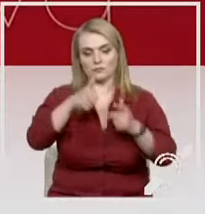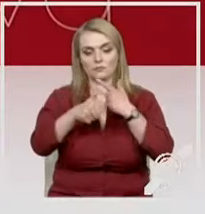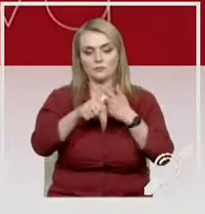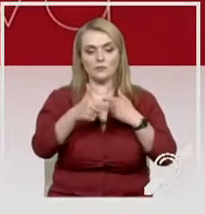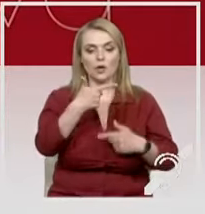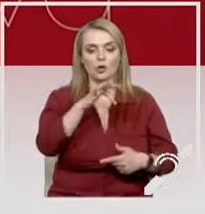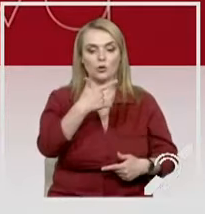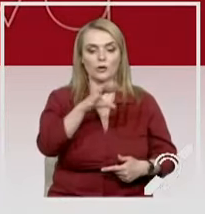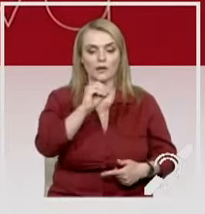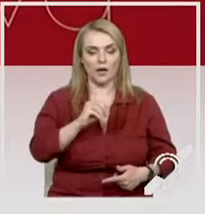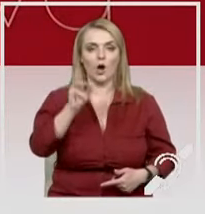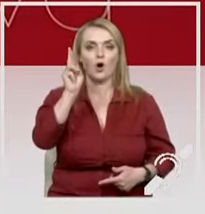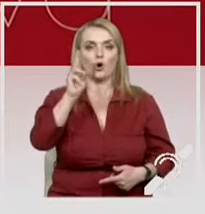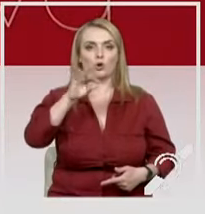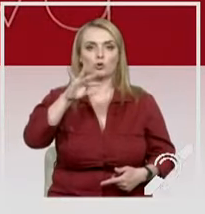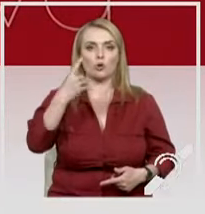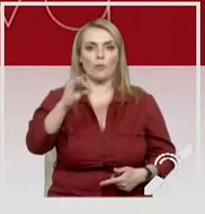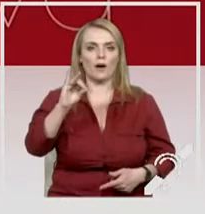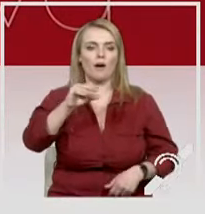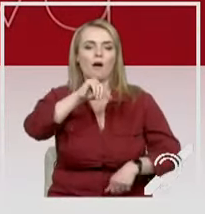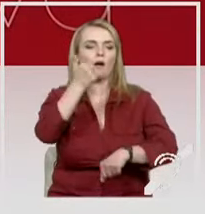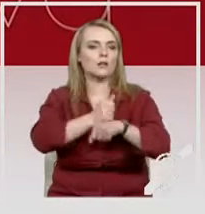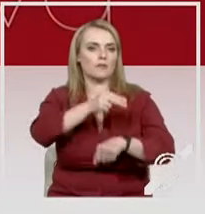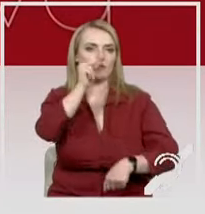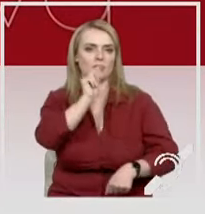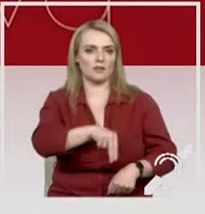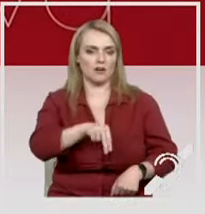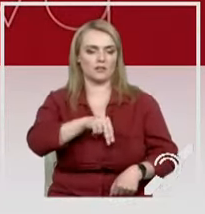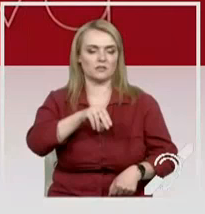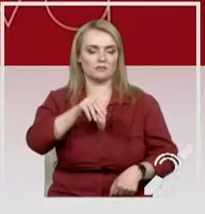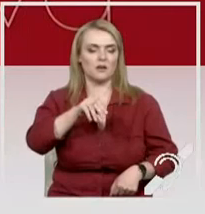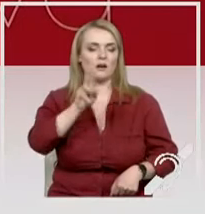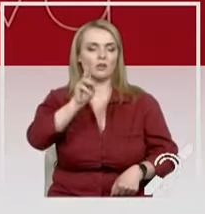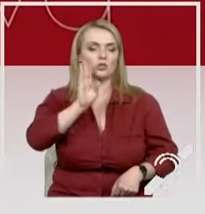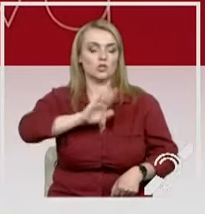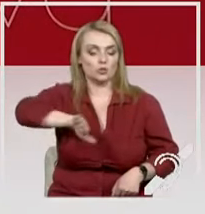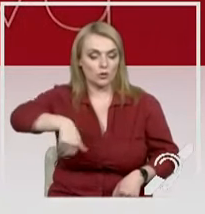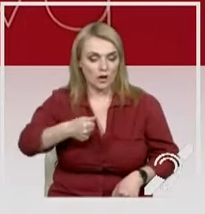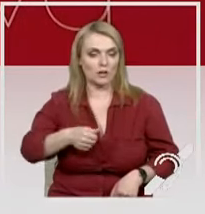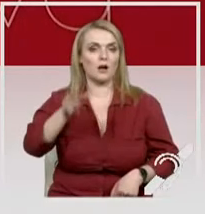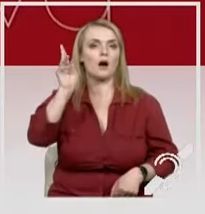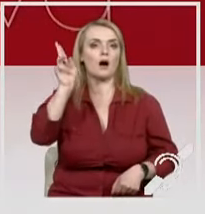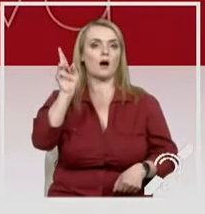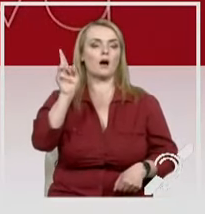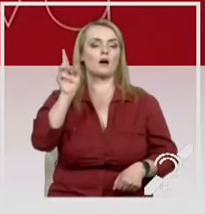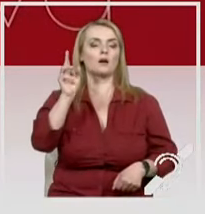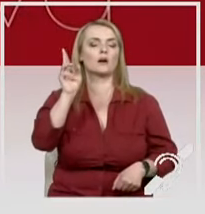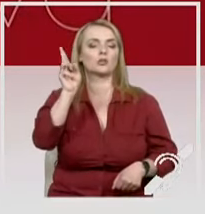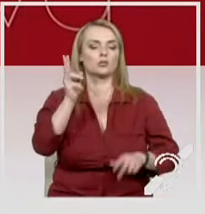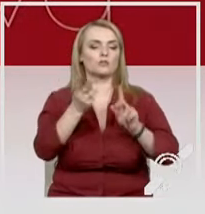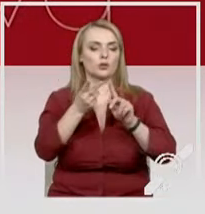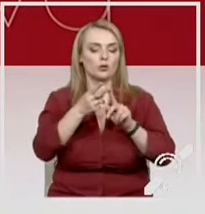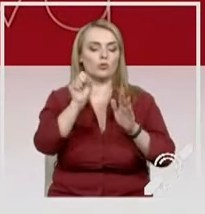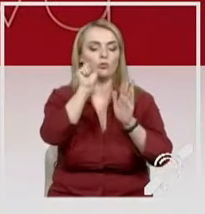Gheorghe Cotorobai, principalul suspect în cazul răpirii și morții tinerei însărcinate din Orhei, va fi pus sub învinuire și pentru